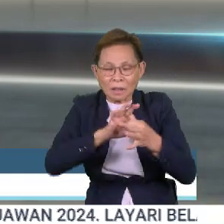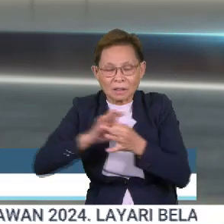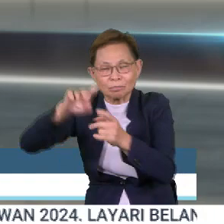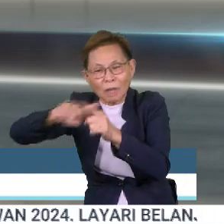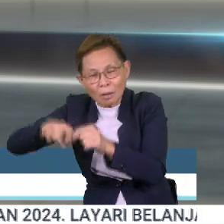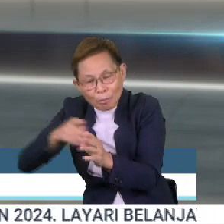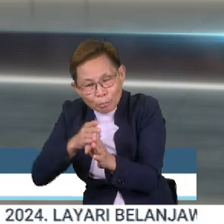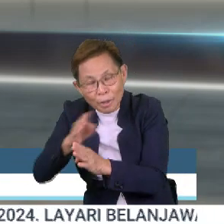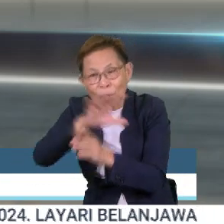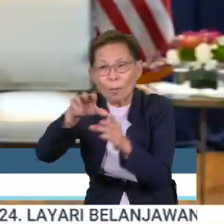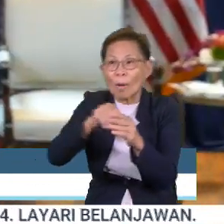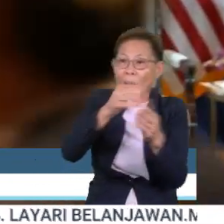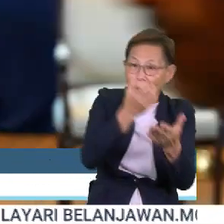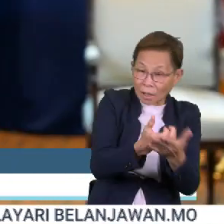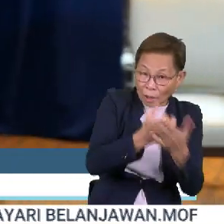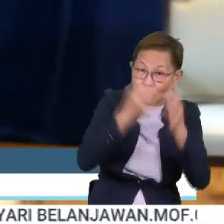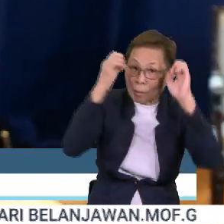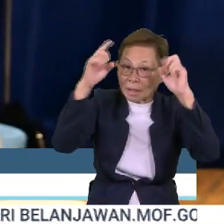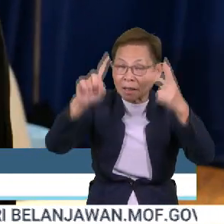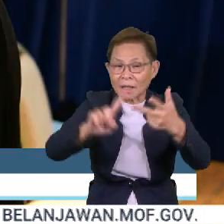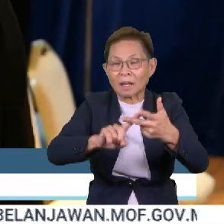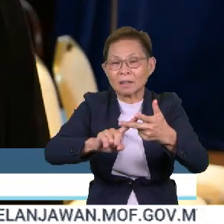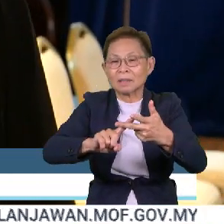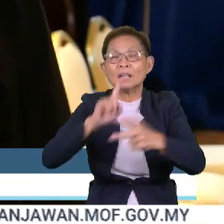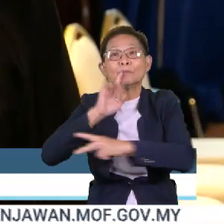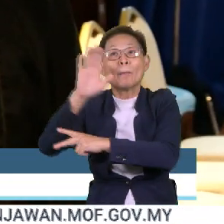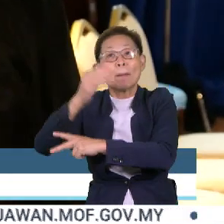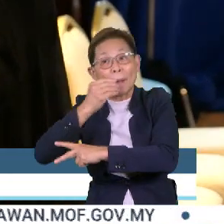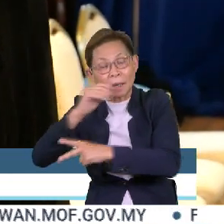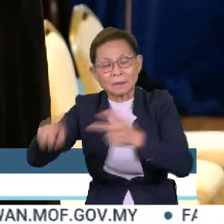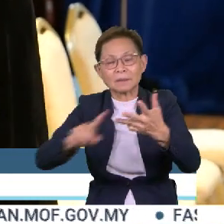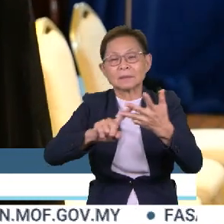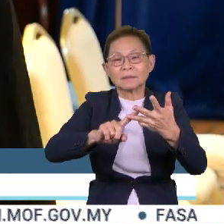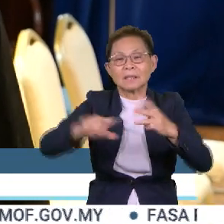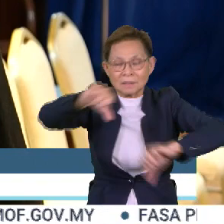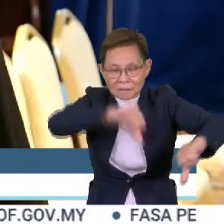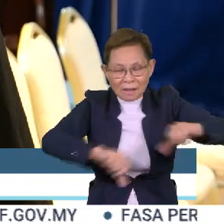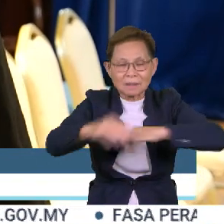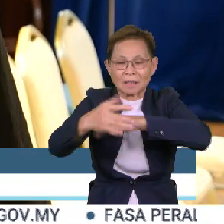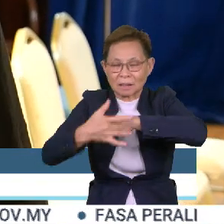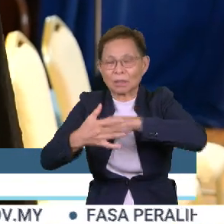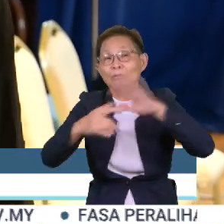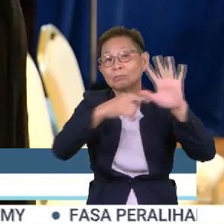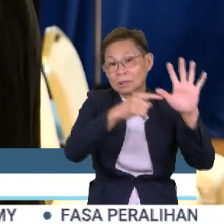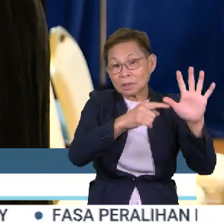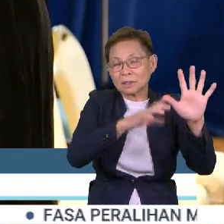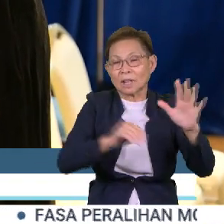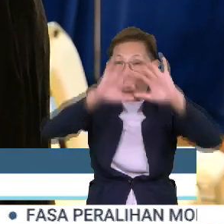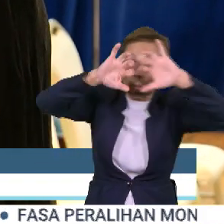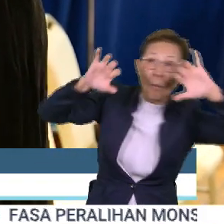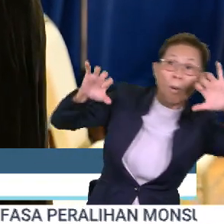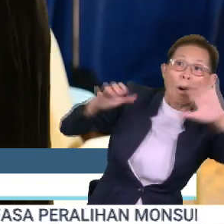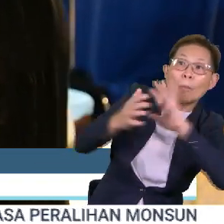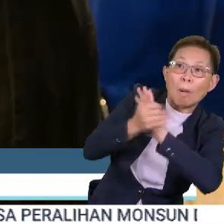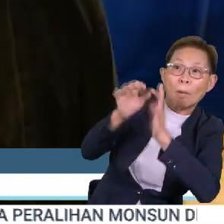bidang yang meliputi ekonomi pendidikan ketaminan makanan size dan teknologi selain menaruh